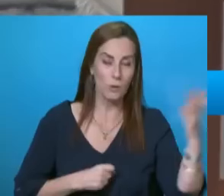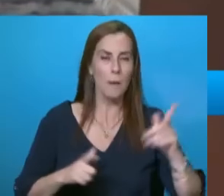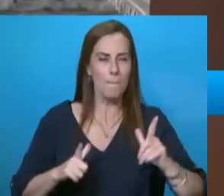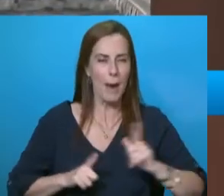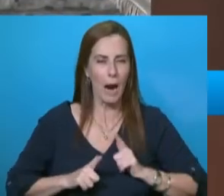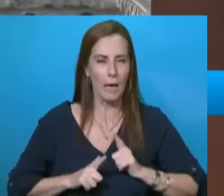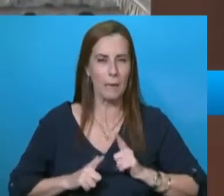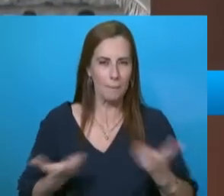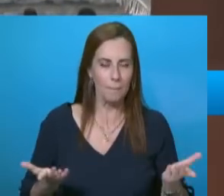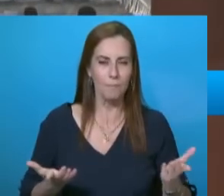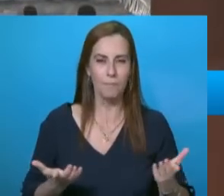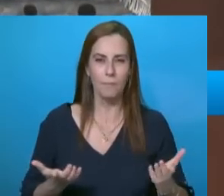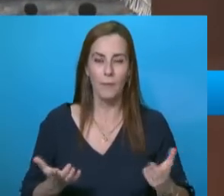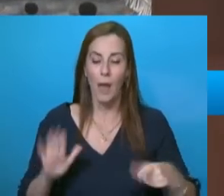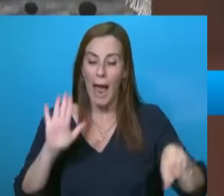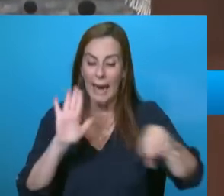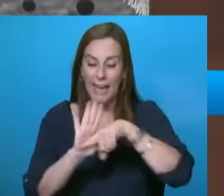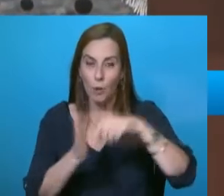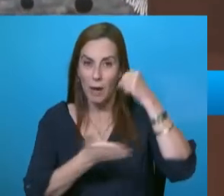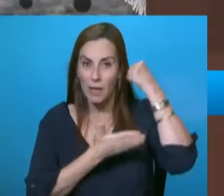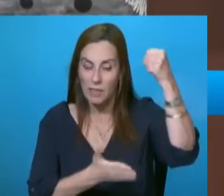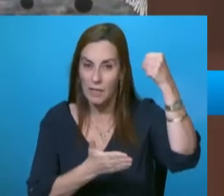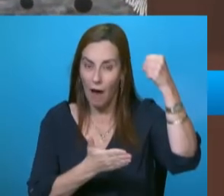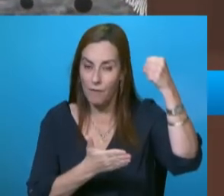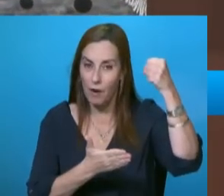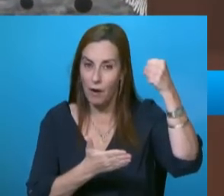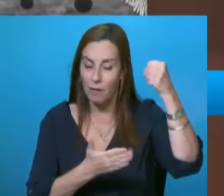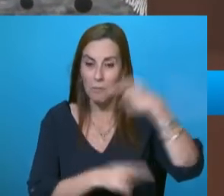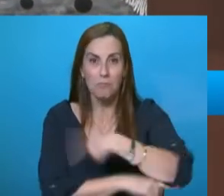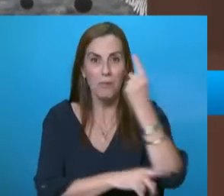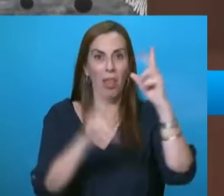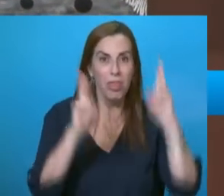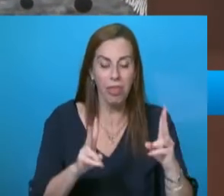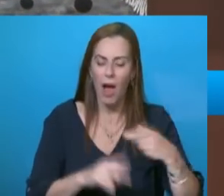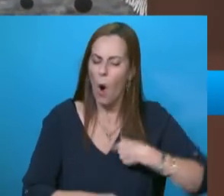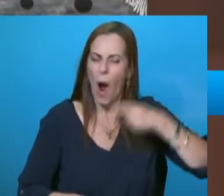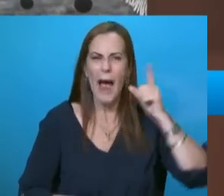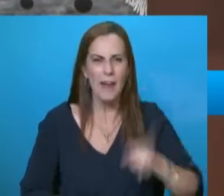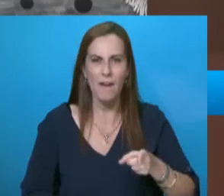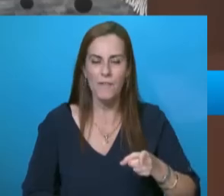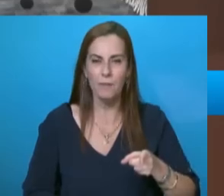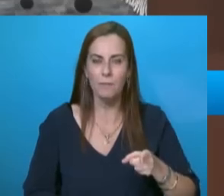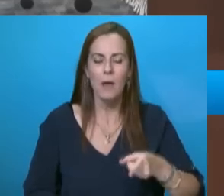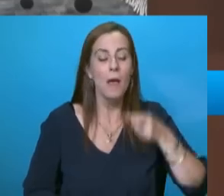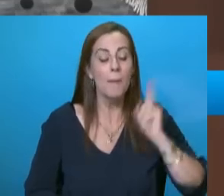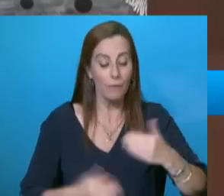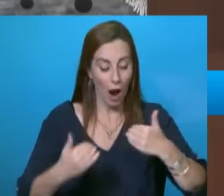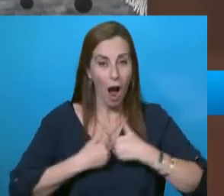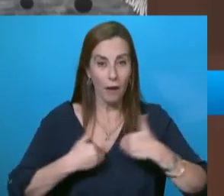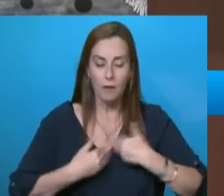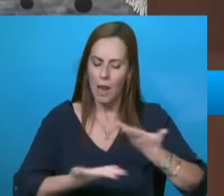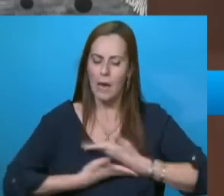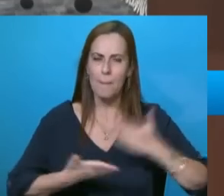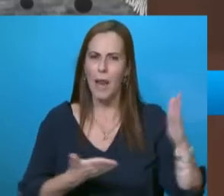כושר. הגירעון המעיק והצמיחה שנעצרה מחייבים אותנו, מחייבים אותי בקבלת